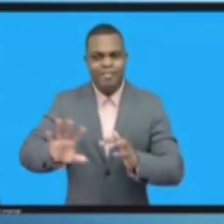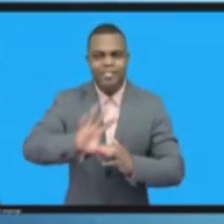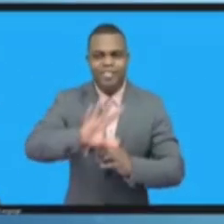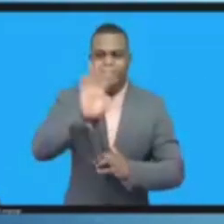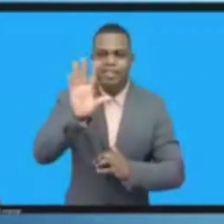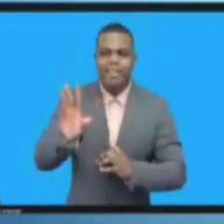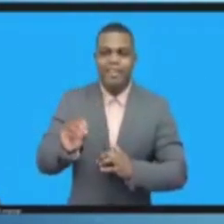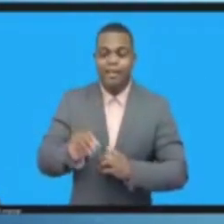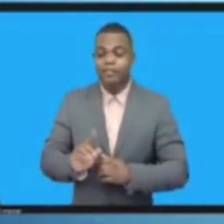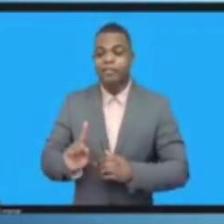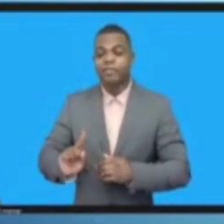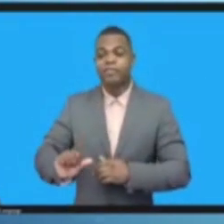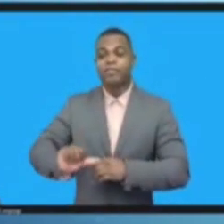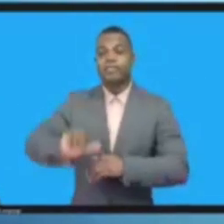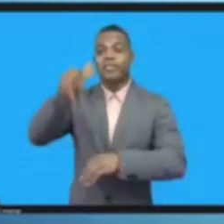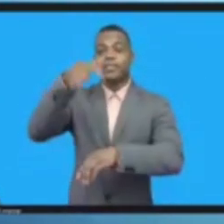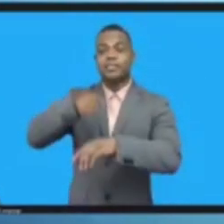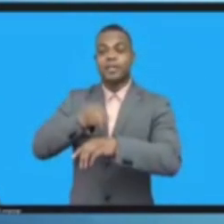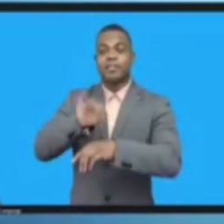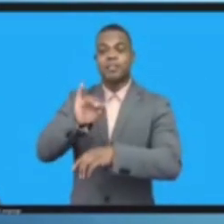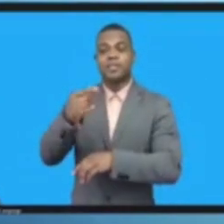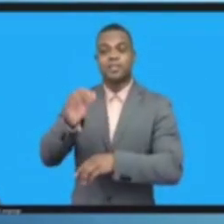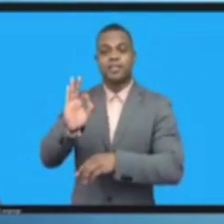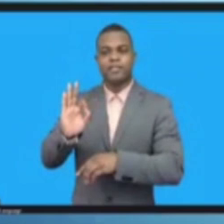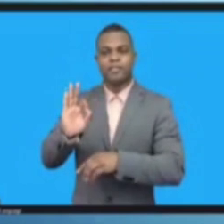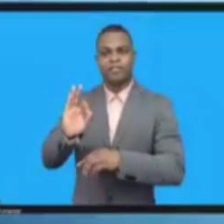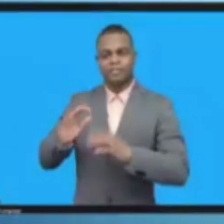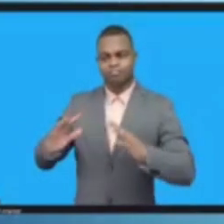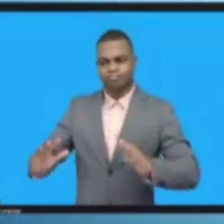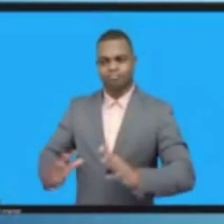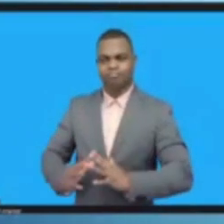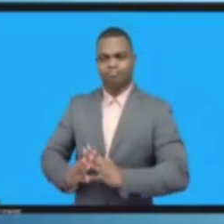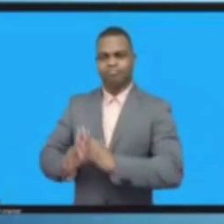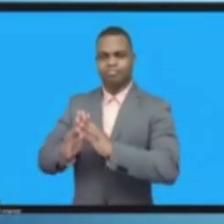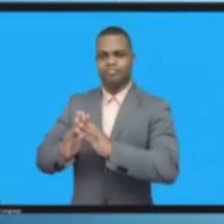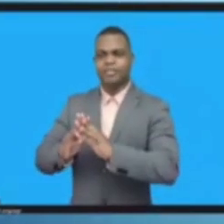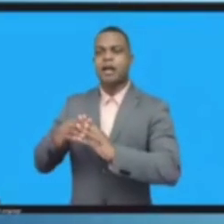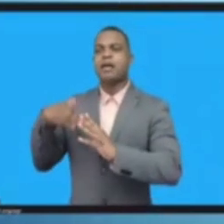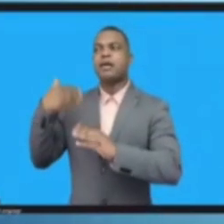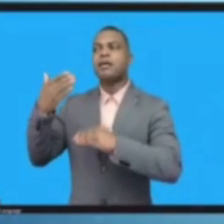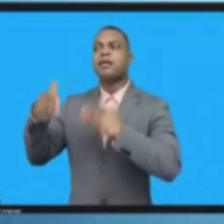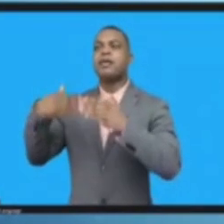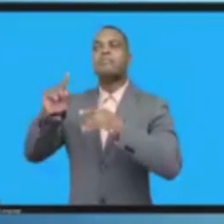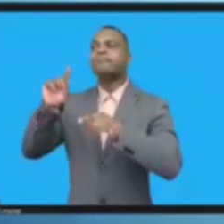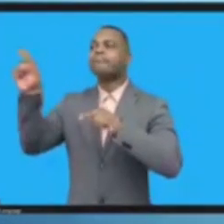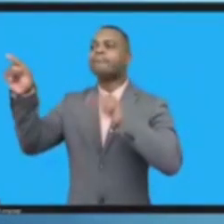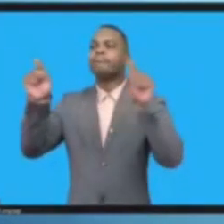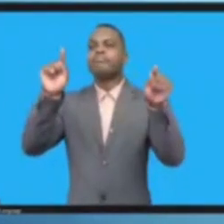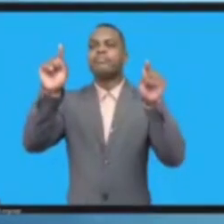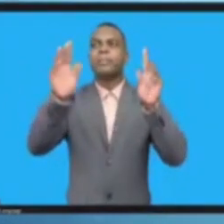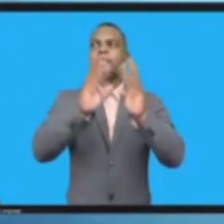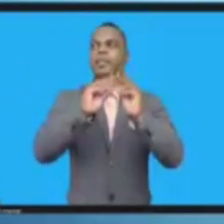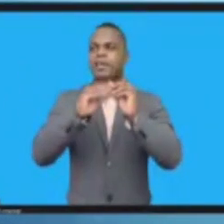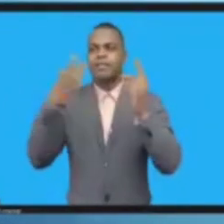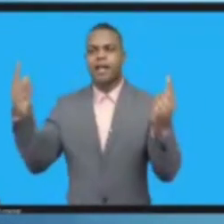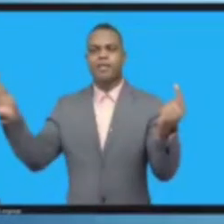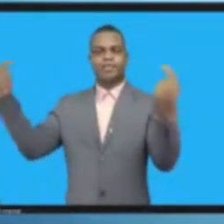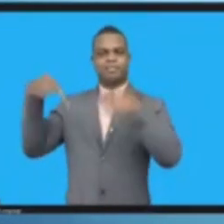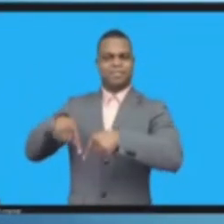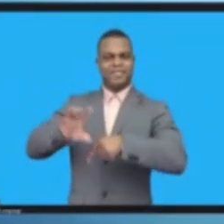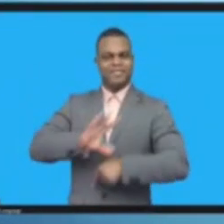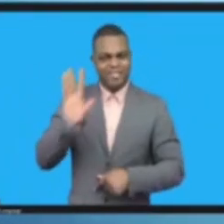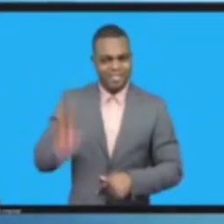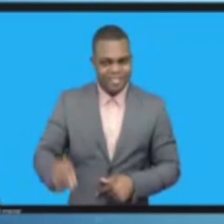FGI a été créé, où le potentiel de la transformation numérique pour la croissance et la